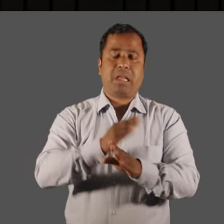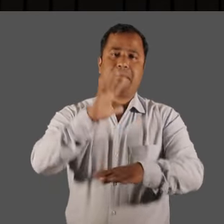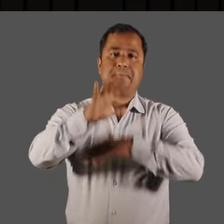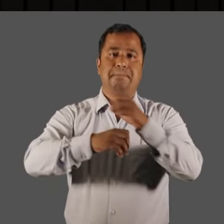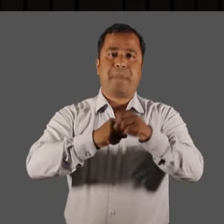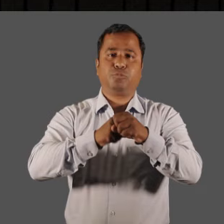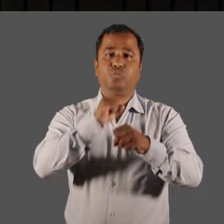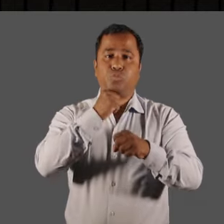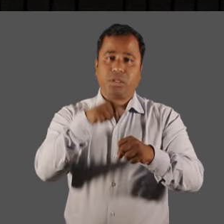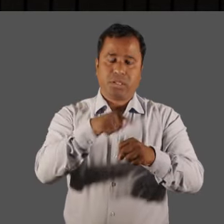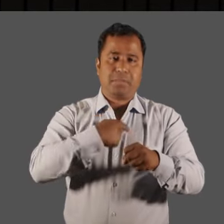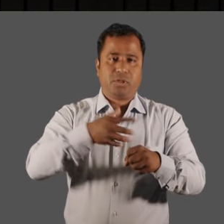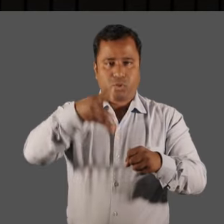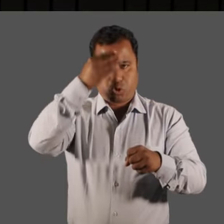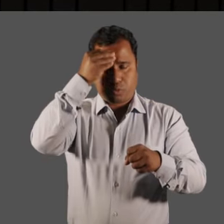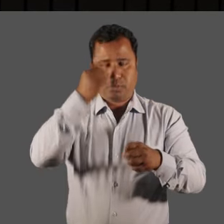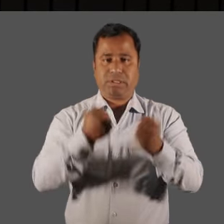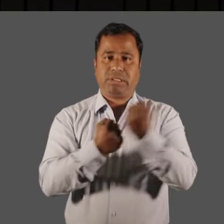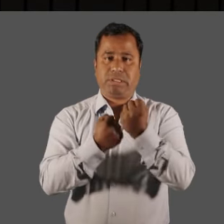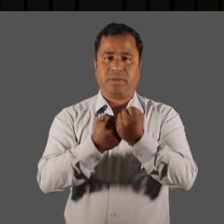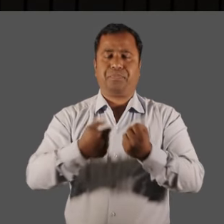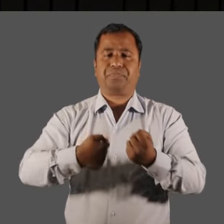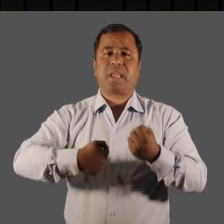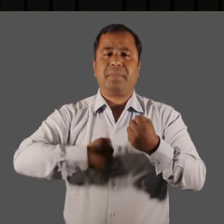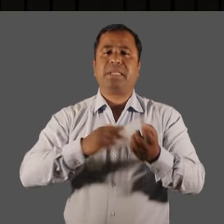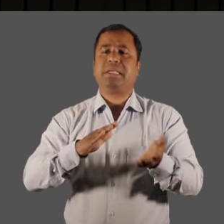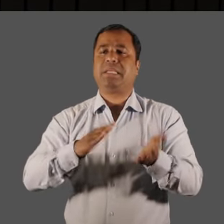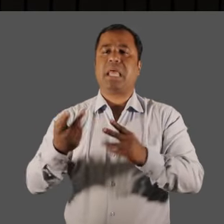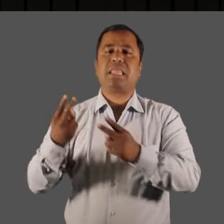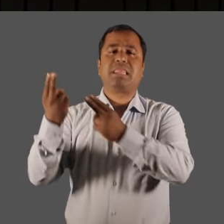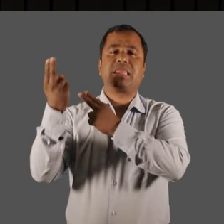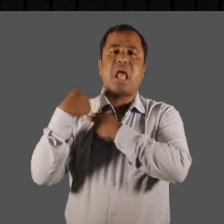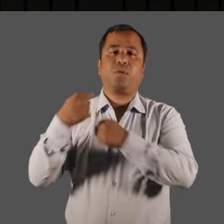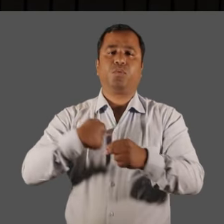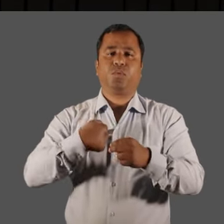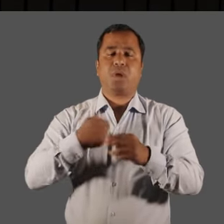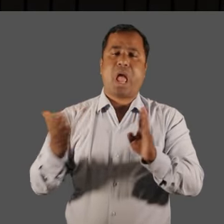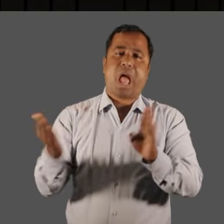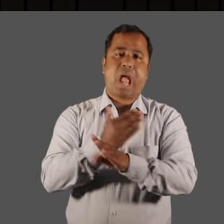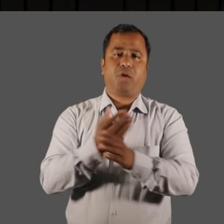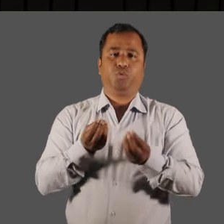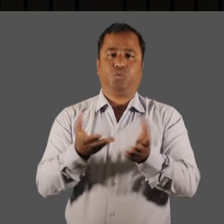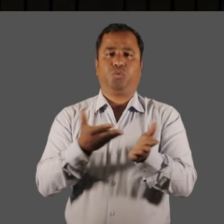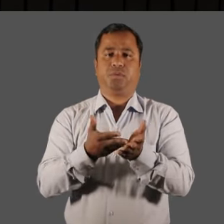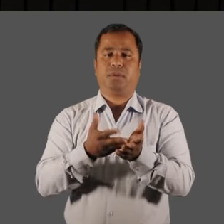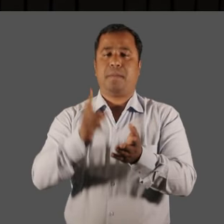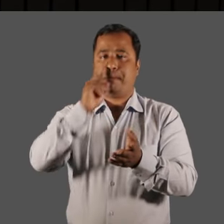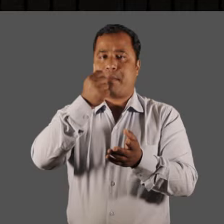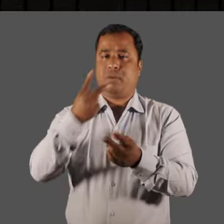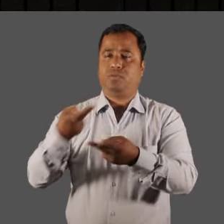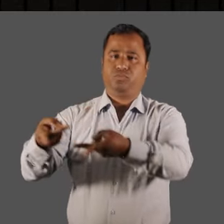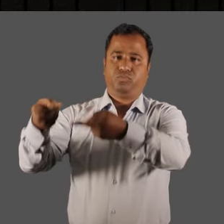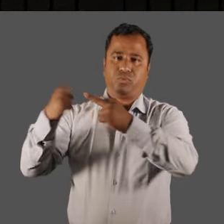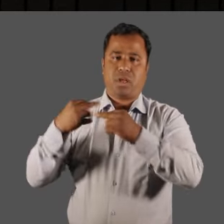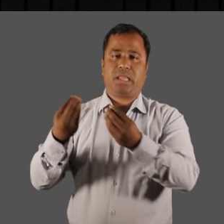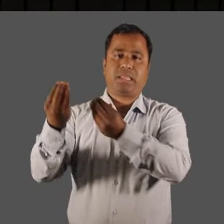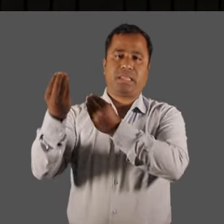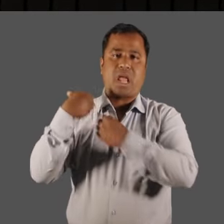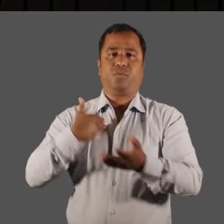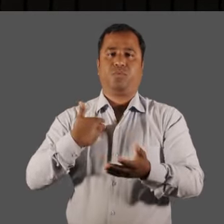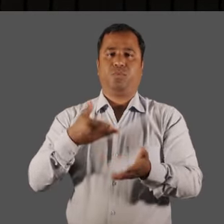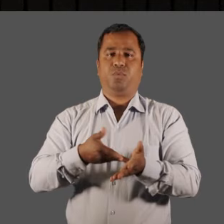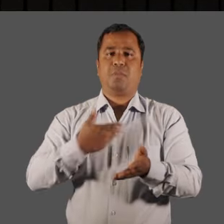তো ছিলই। সেটা আমার নষ্ট হয়নি। বাট এর বাইরেও আমার দায়িত্ববোধটা আরো আগে থেকে শুরু হয়েছে। যেটা আমার হয়তোবা ওই বয়সে শুরু হওয়ার কথা